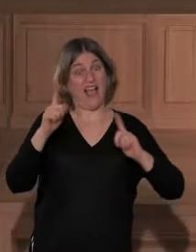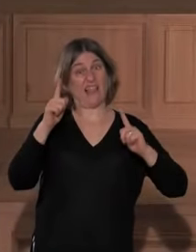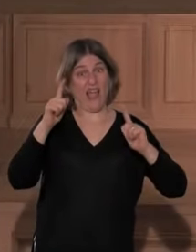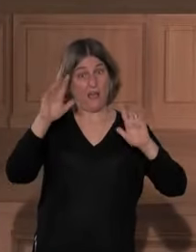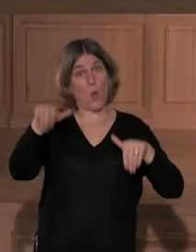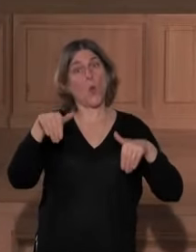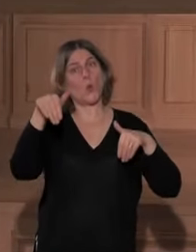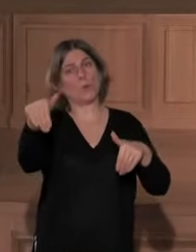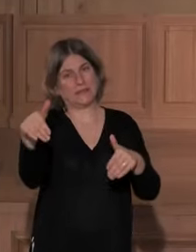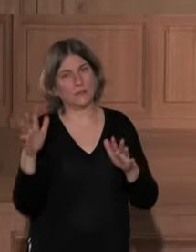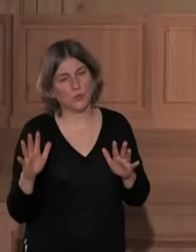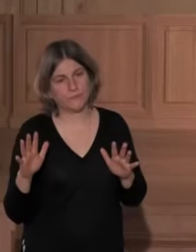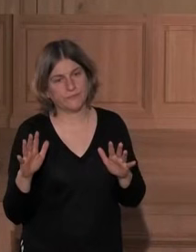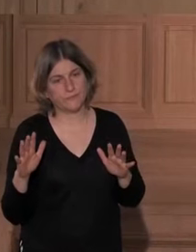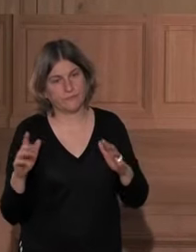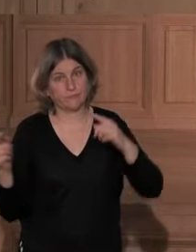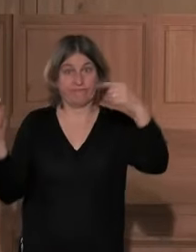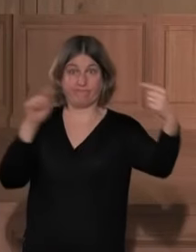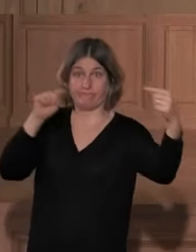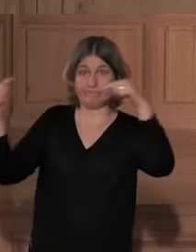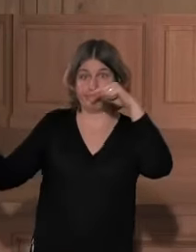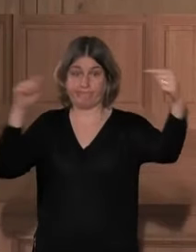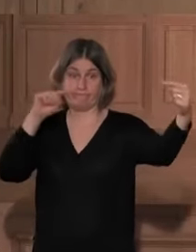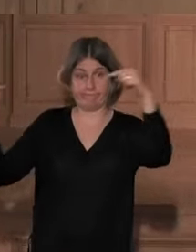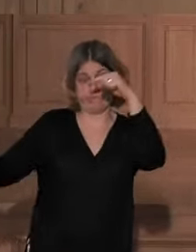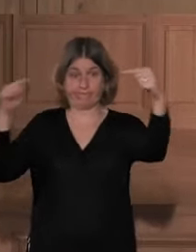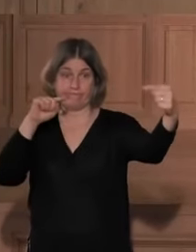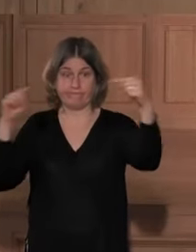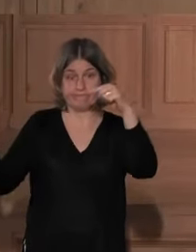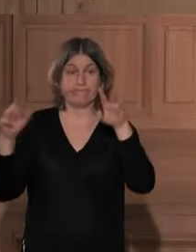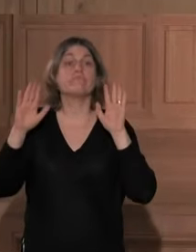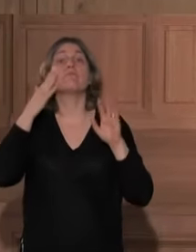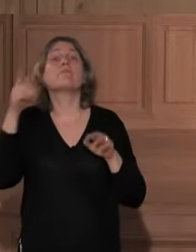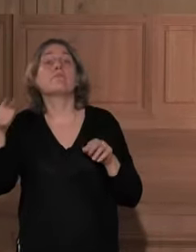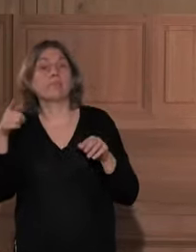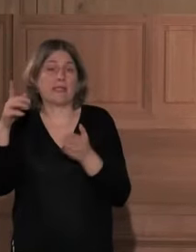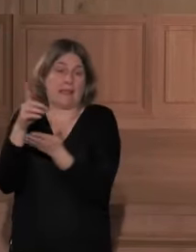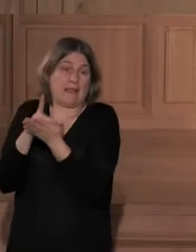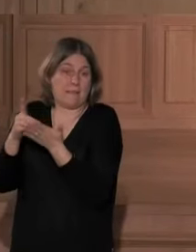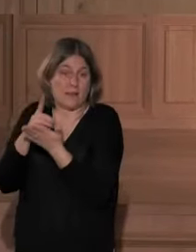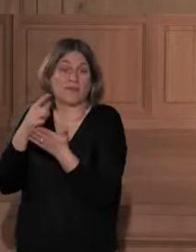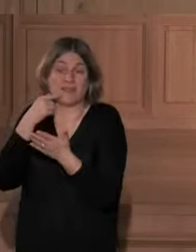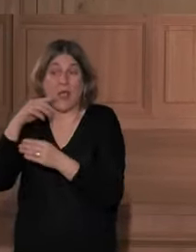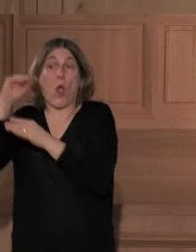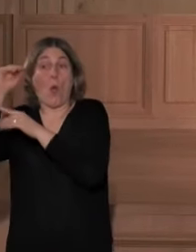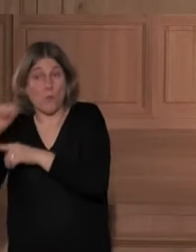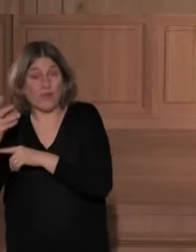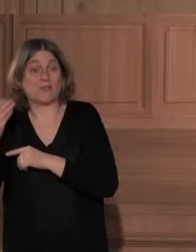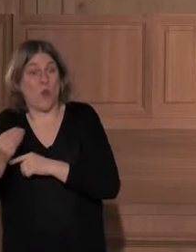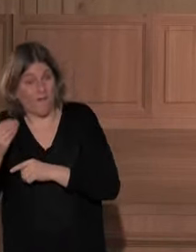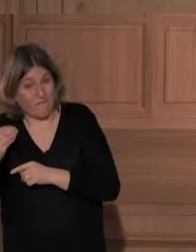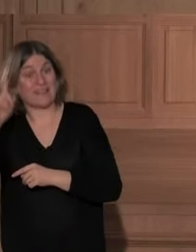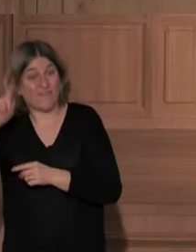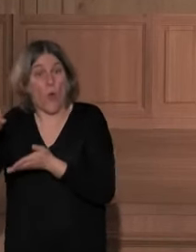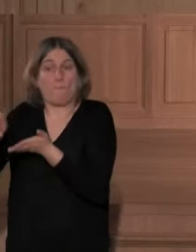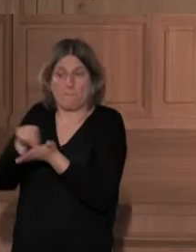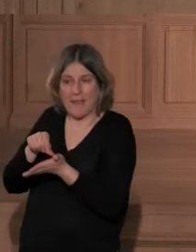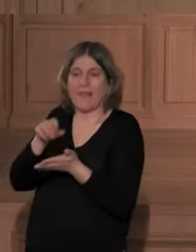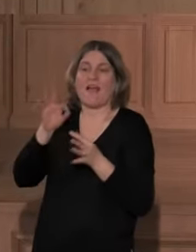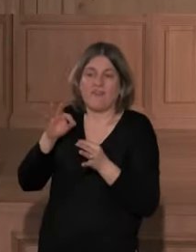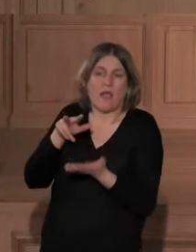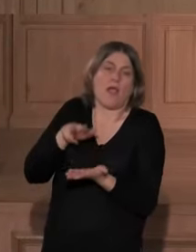payer. Elle est d'ailleurs la semaine prochaine. Le département, quand c'est la protection de l'enfance, doit payer ce qui concerne l'hébergement, ce qui concerne etc.